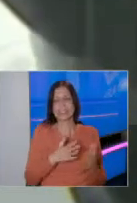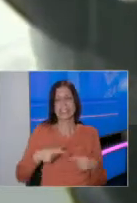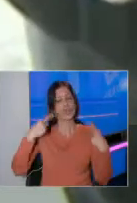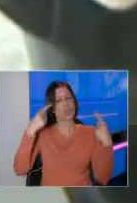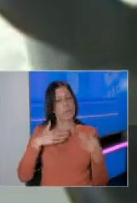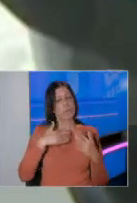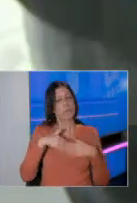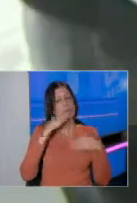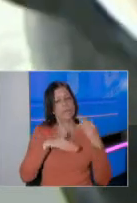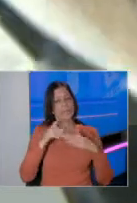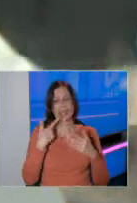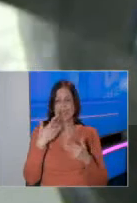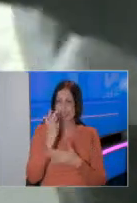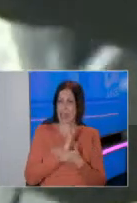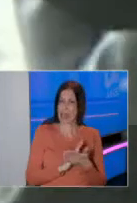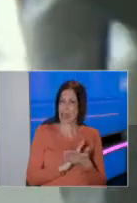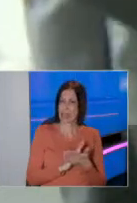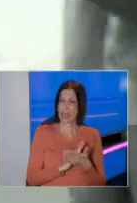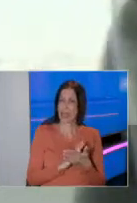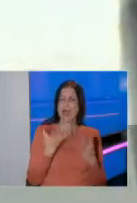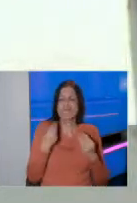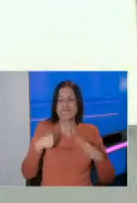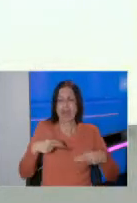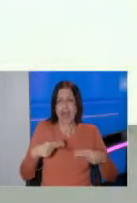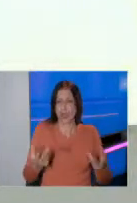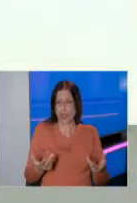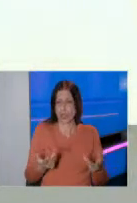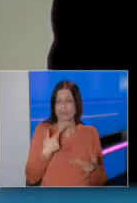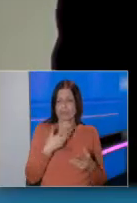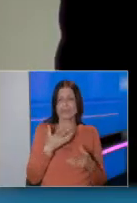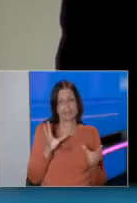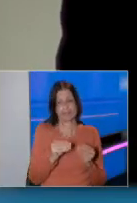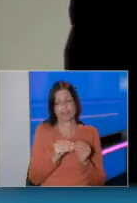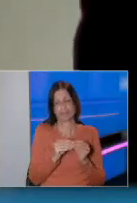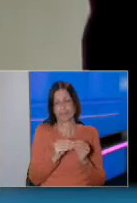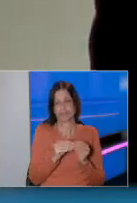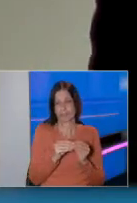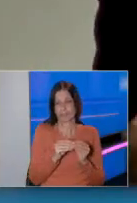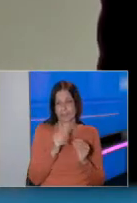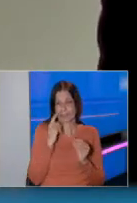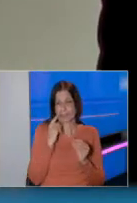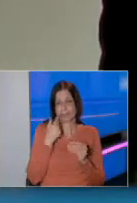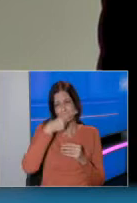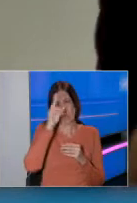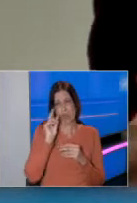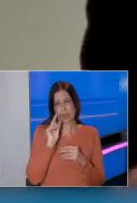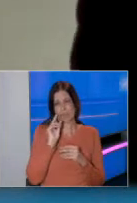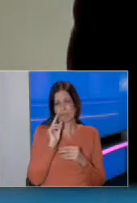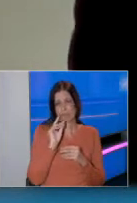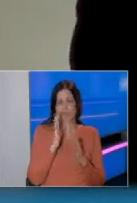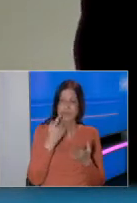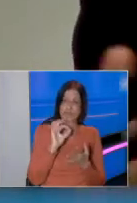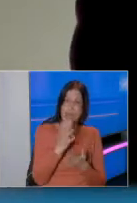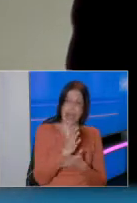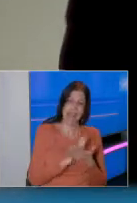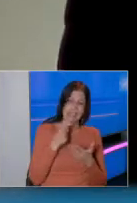מובנה, שחלקם מלאים בחרדות, שמלווים גם בהורים שאולי בשביל חלקם